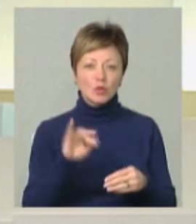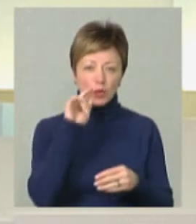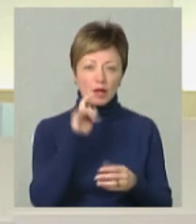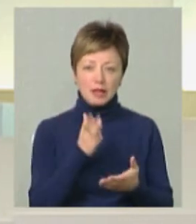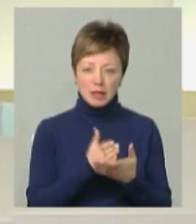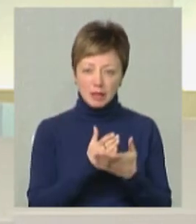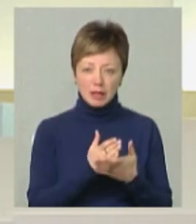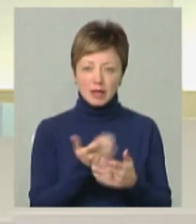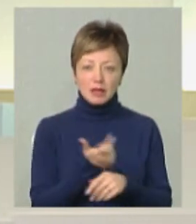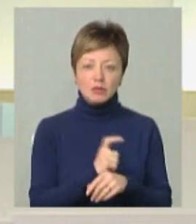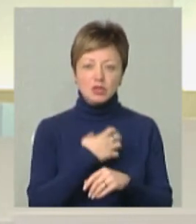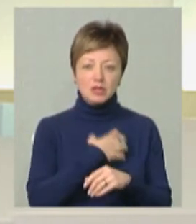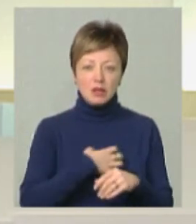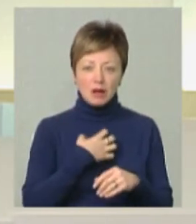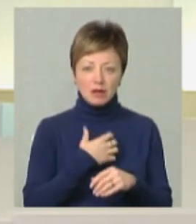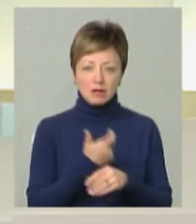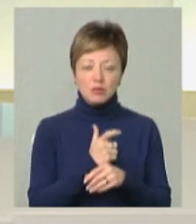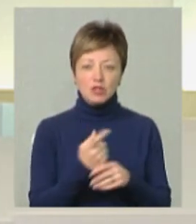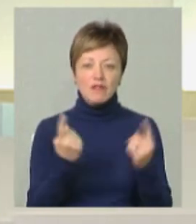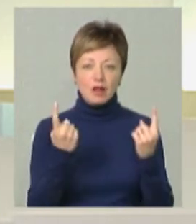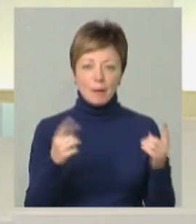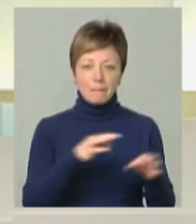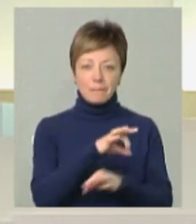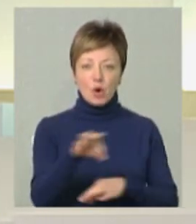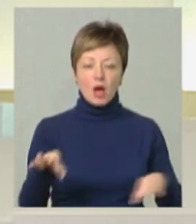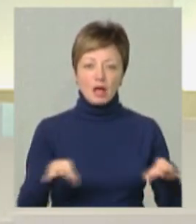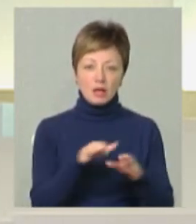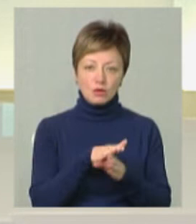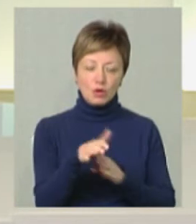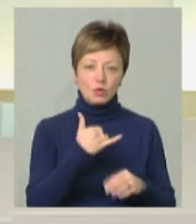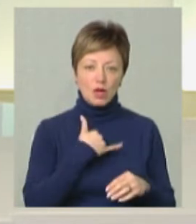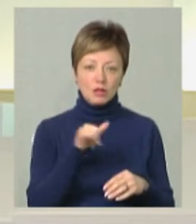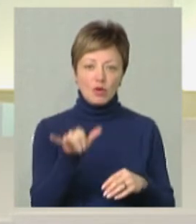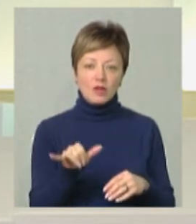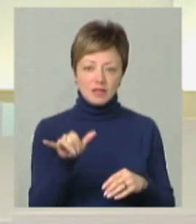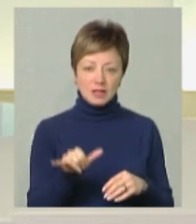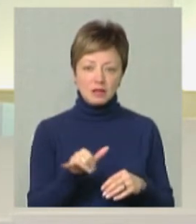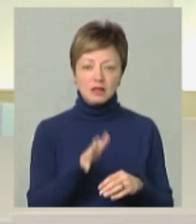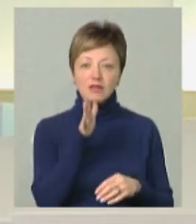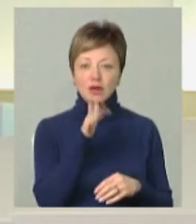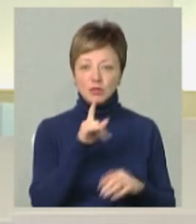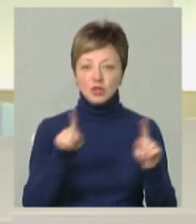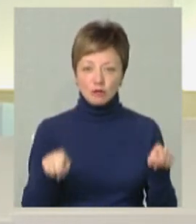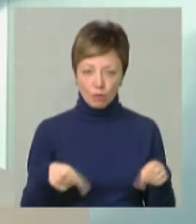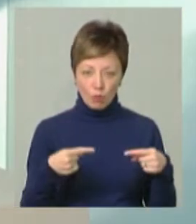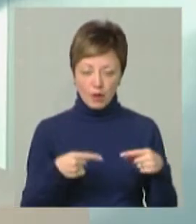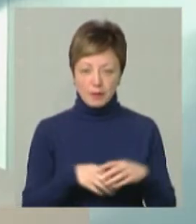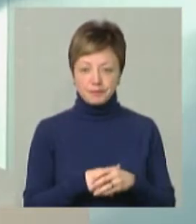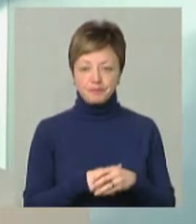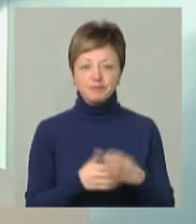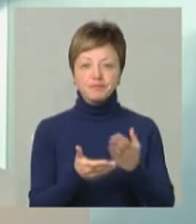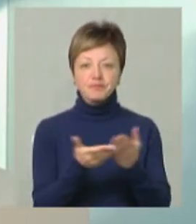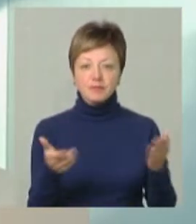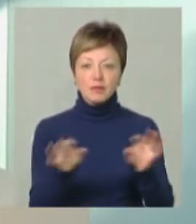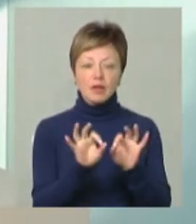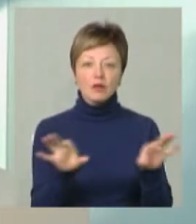напевне, такий найбільш знаковий, найбільш великий проект, який реалізований в нас в університеті з часу створення ботанічного саду. Ви розповідаєте